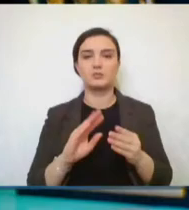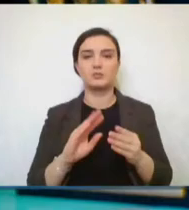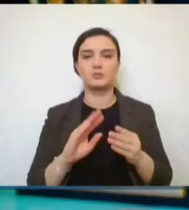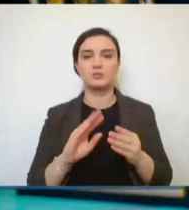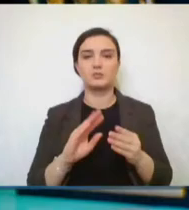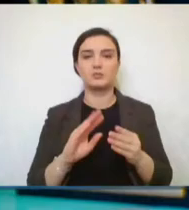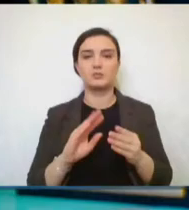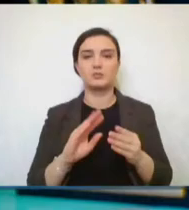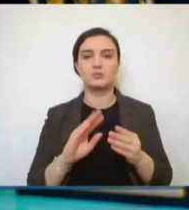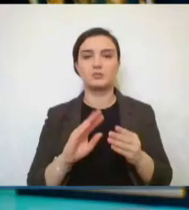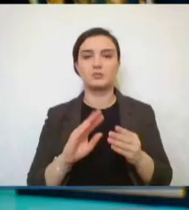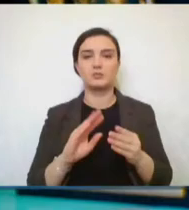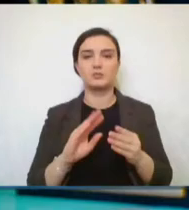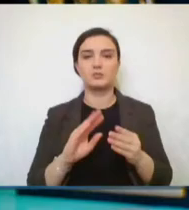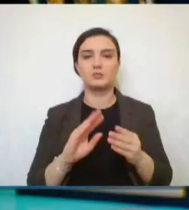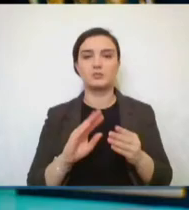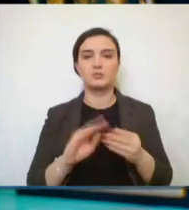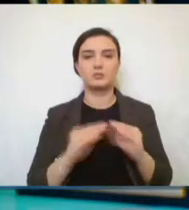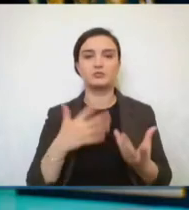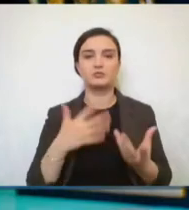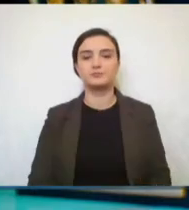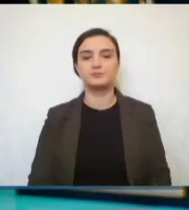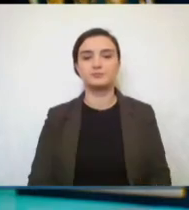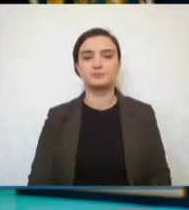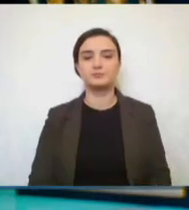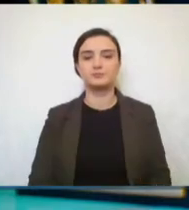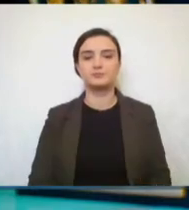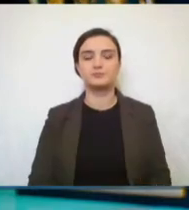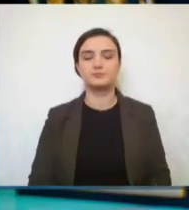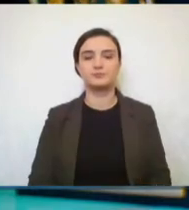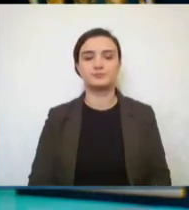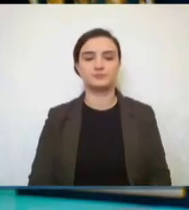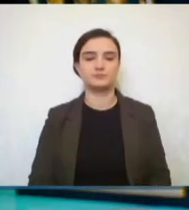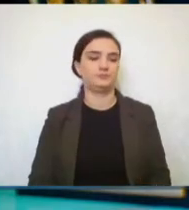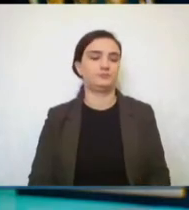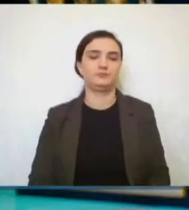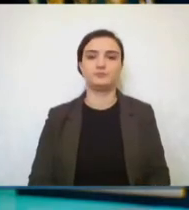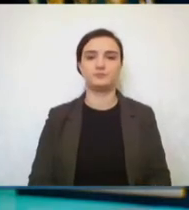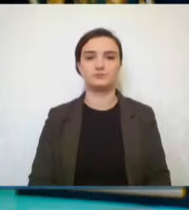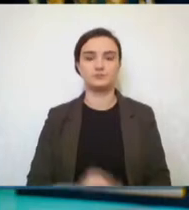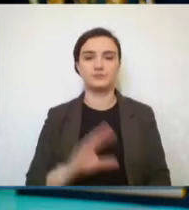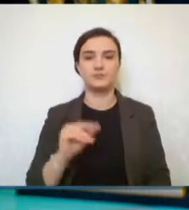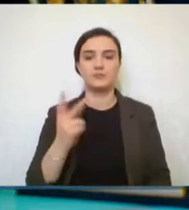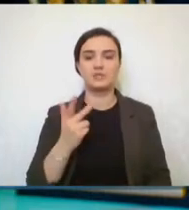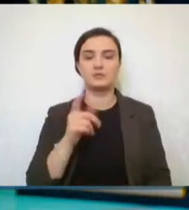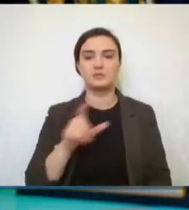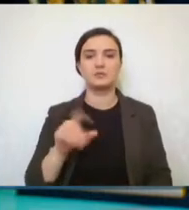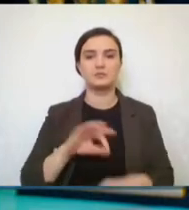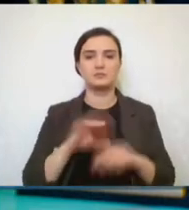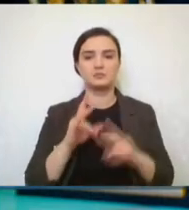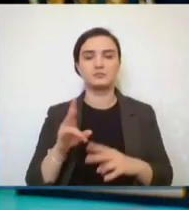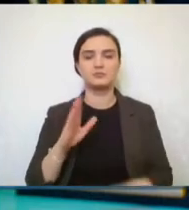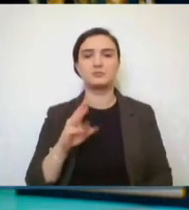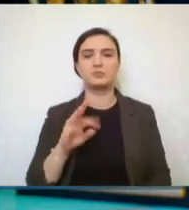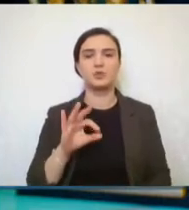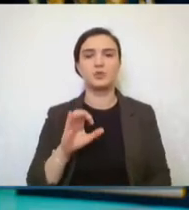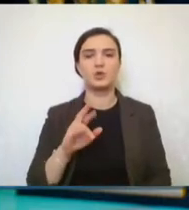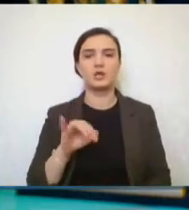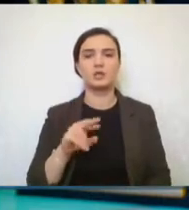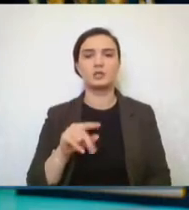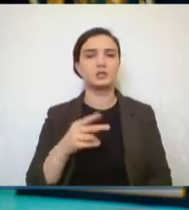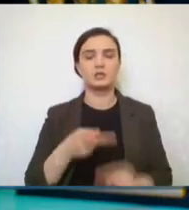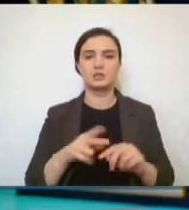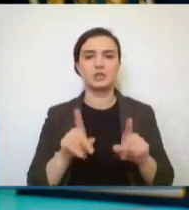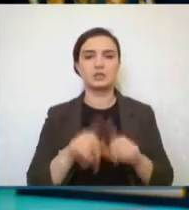უნდა კონდეს მოლოდინი რომ ყველა მესამე პაციენტი მესამედი პაციენტების ავადდება მიოკარდიტი. ესი არ არის ნამდვილად.